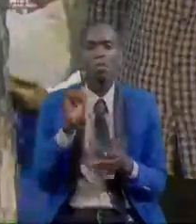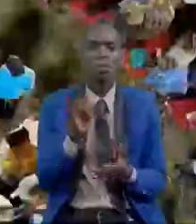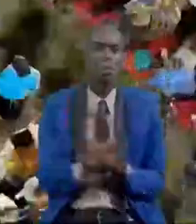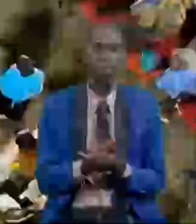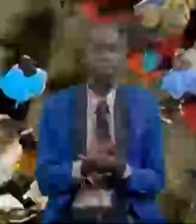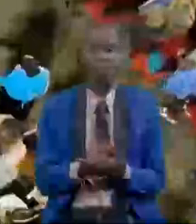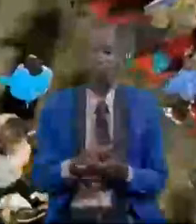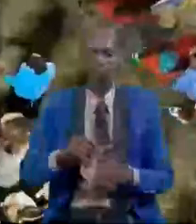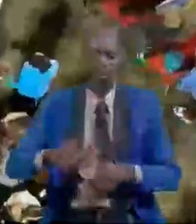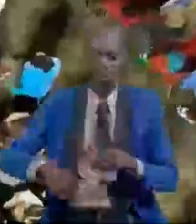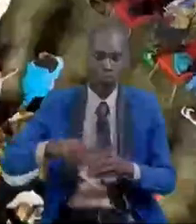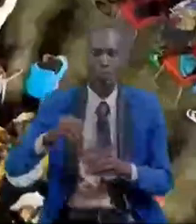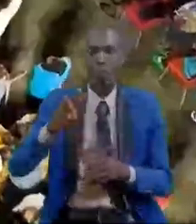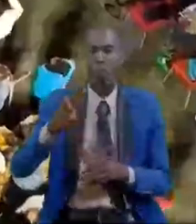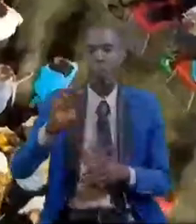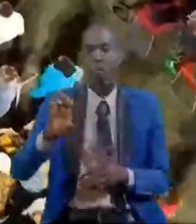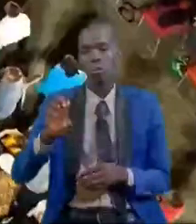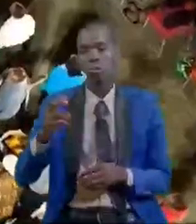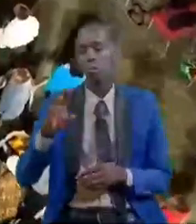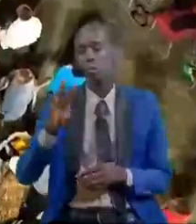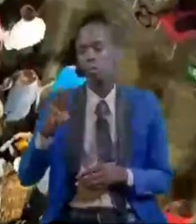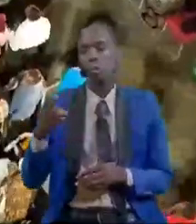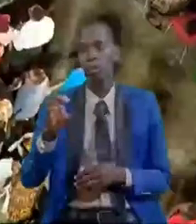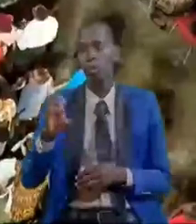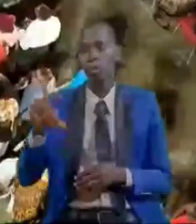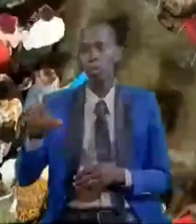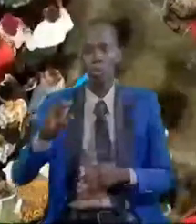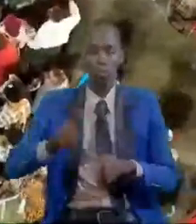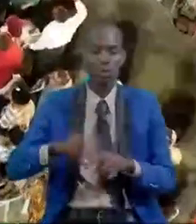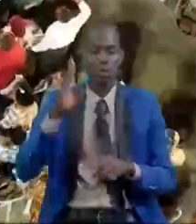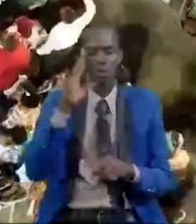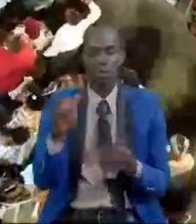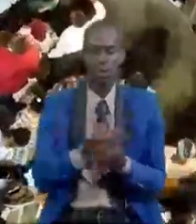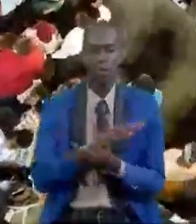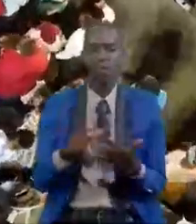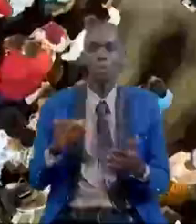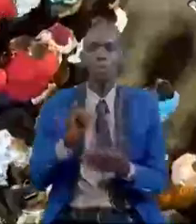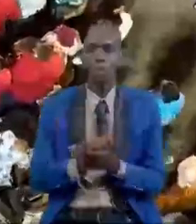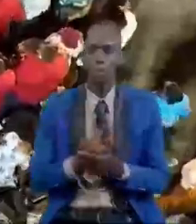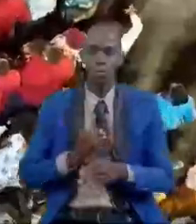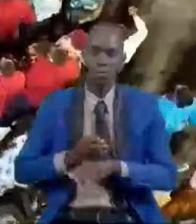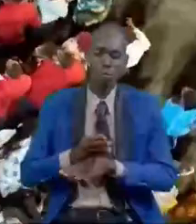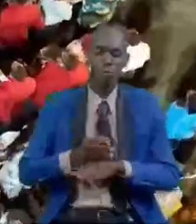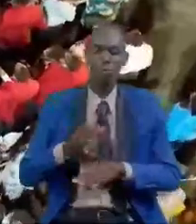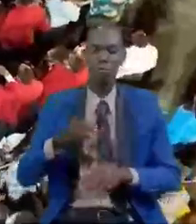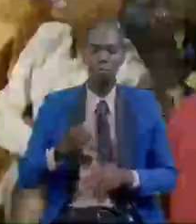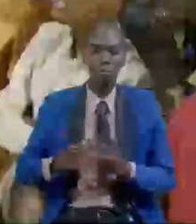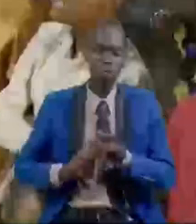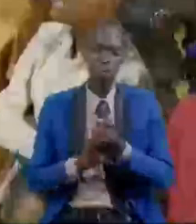Le fauteuil roulant, tu vas le briser. Tu vas jeter le bâton, les